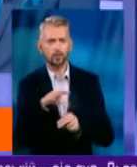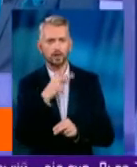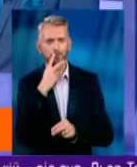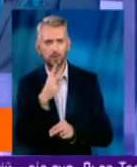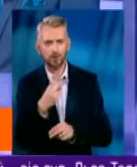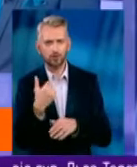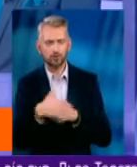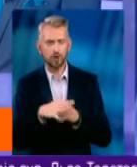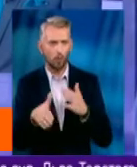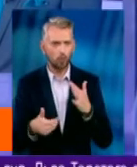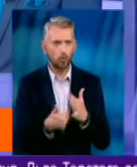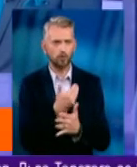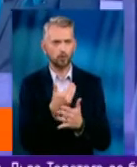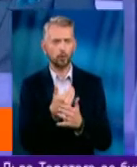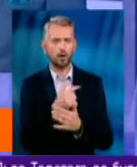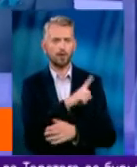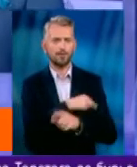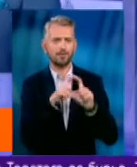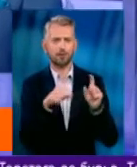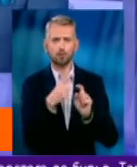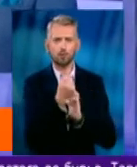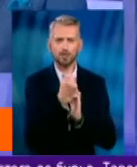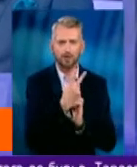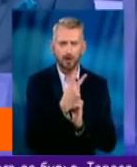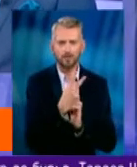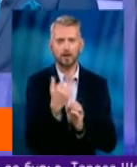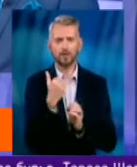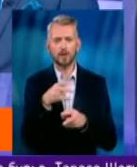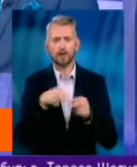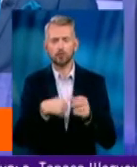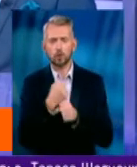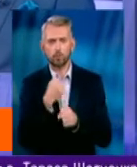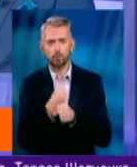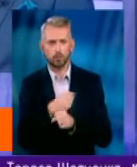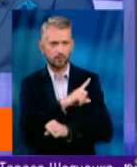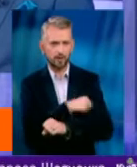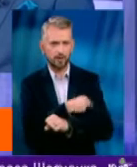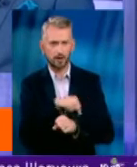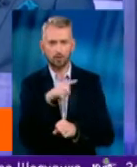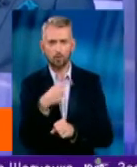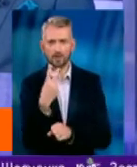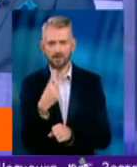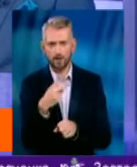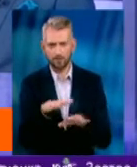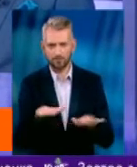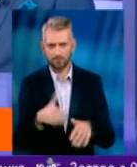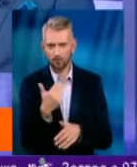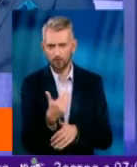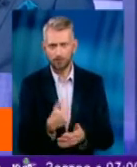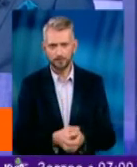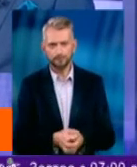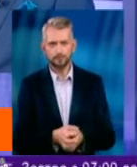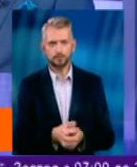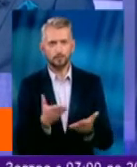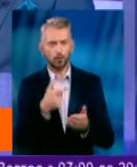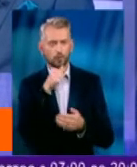вже оновлену там 12-ту лікарню, так. Мають можливість бачити зараз закінчення робіт в другій дитячій лікарні, яку